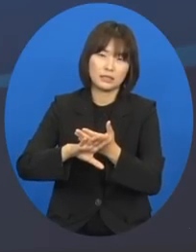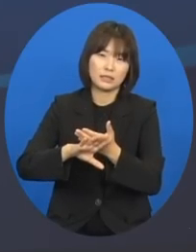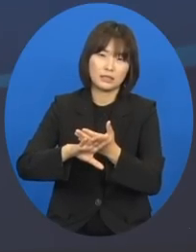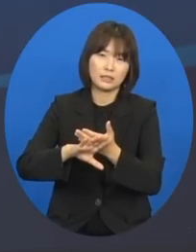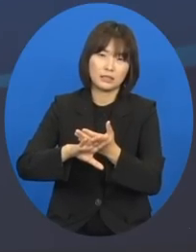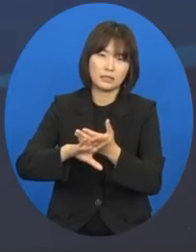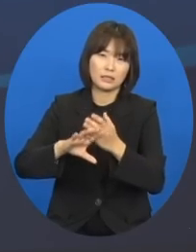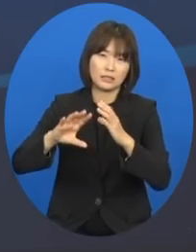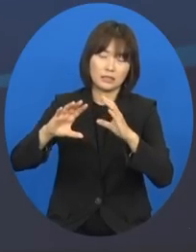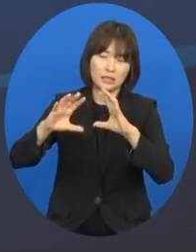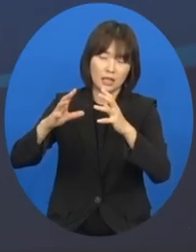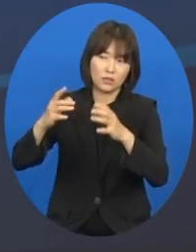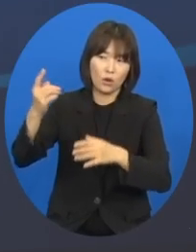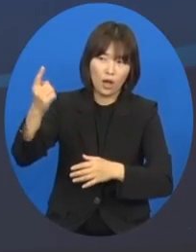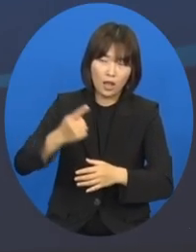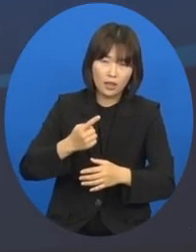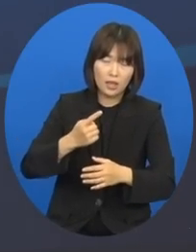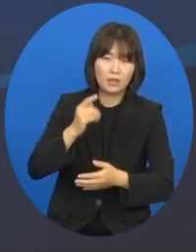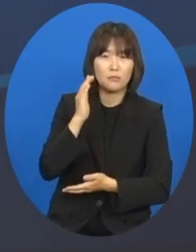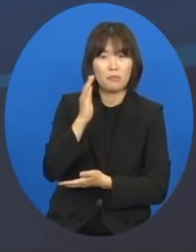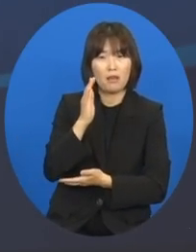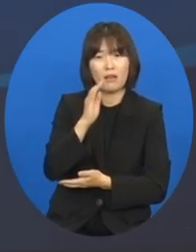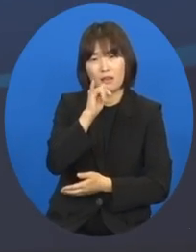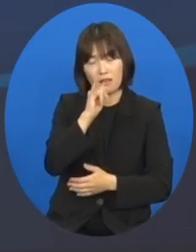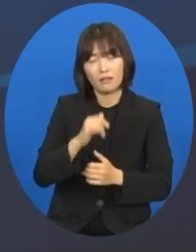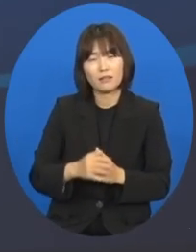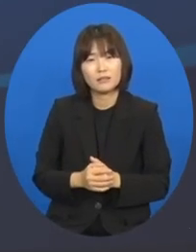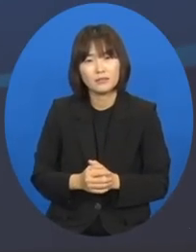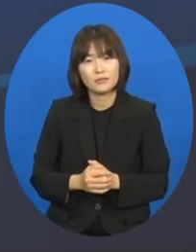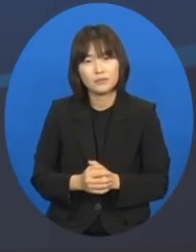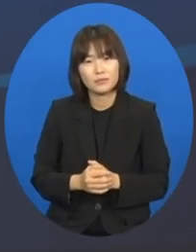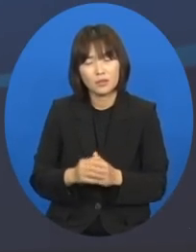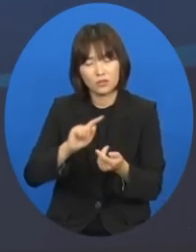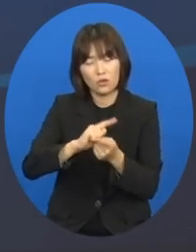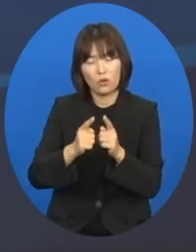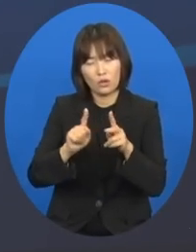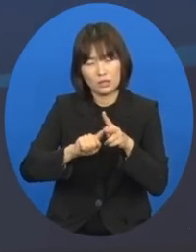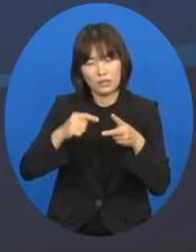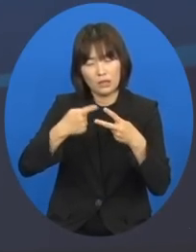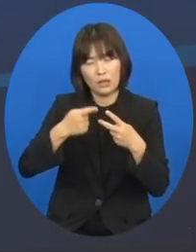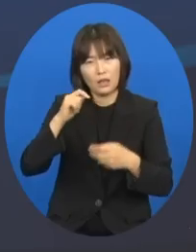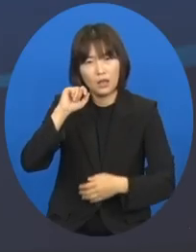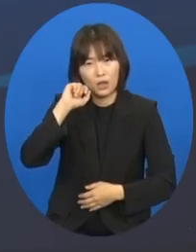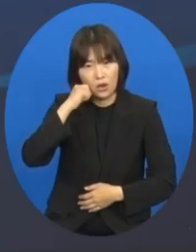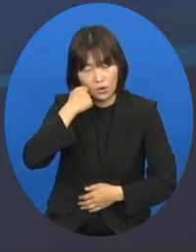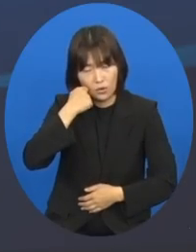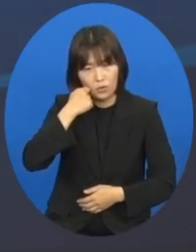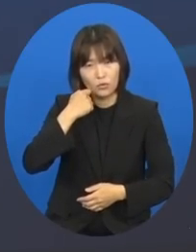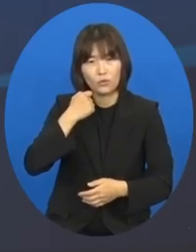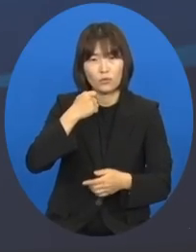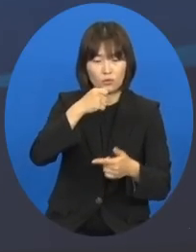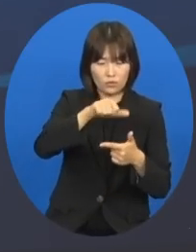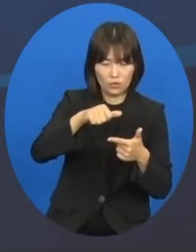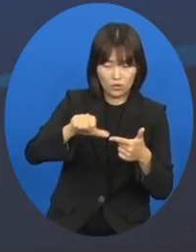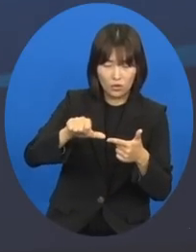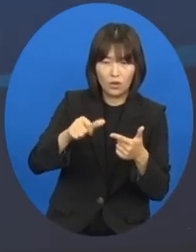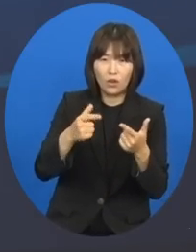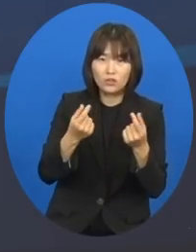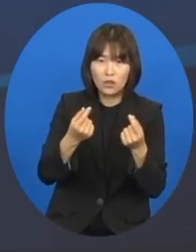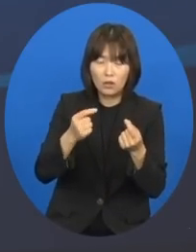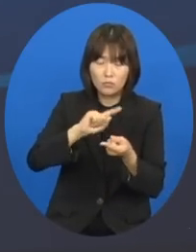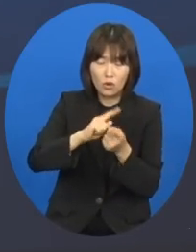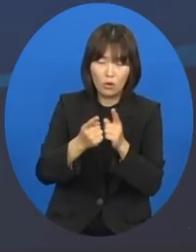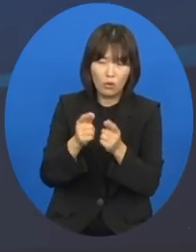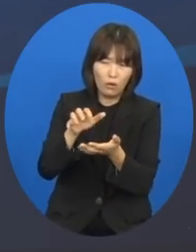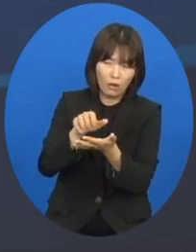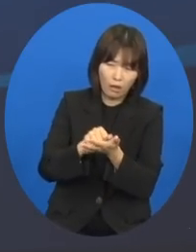너무나도 다르고 서로를 이해하기 어렵고이 이야기에 첫째와 둘째처럼 용납하기 어려운